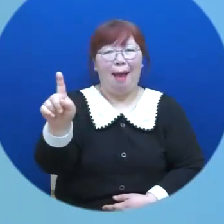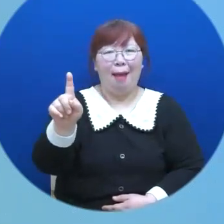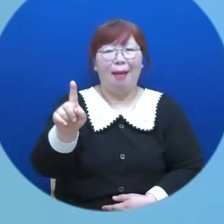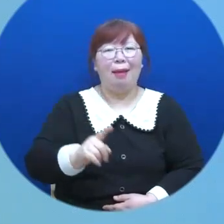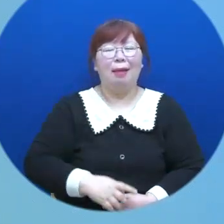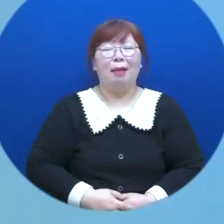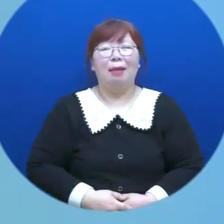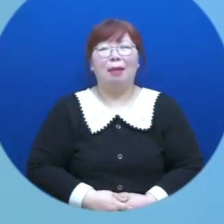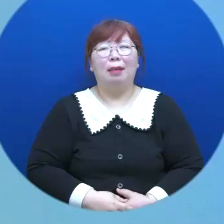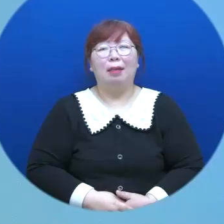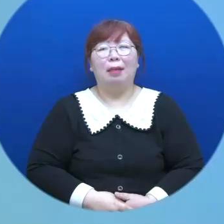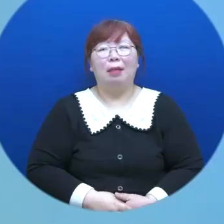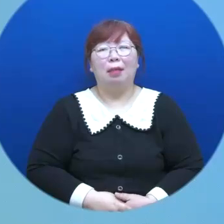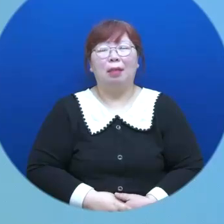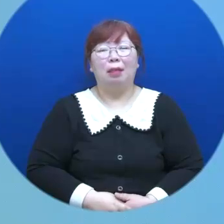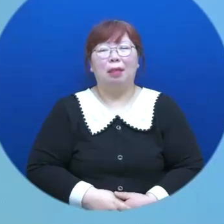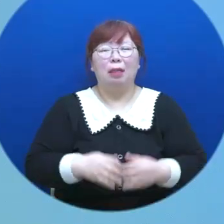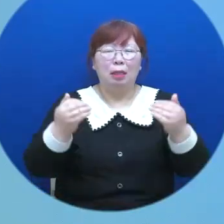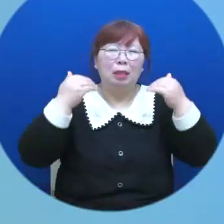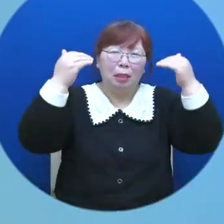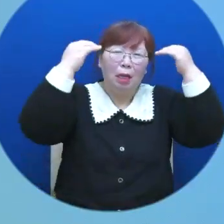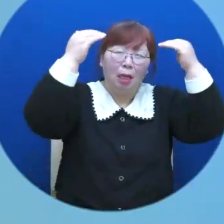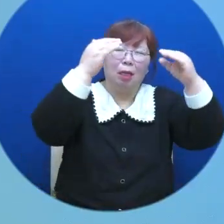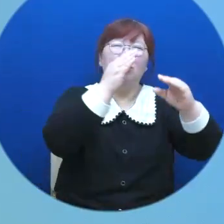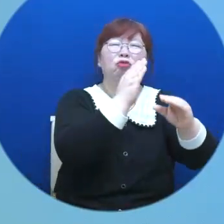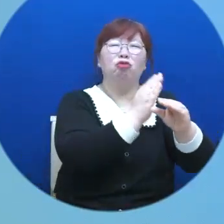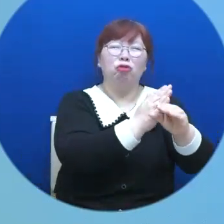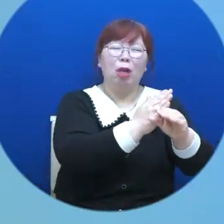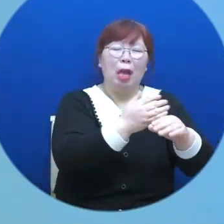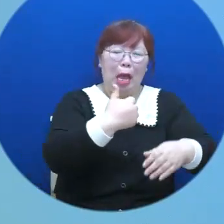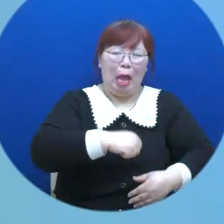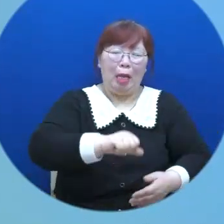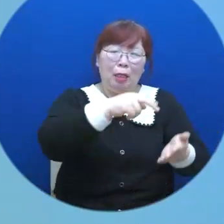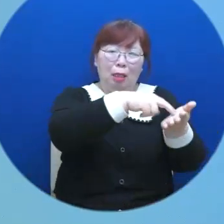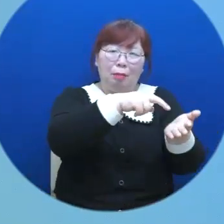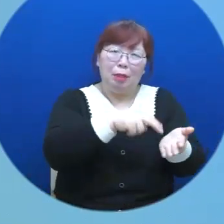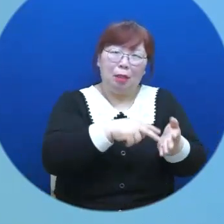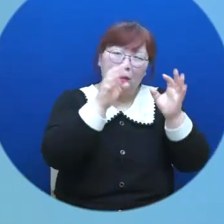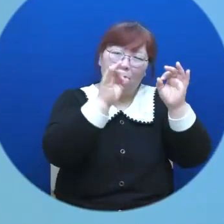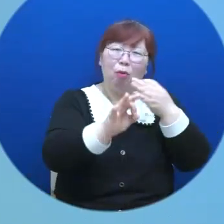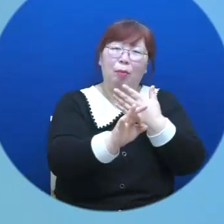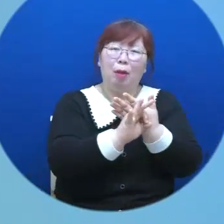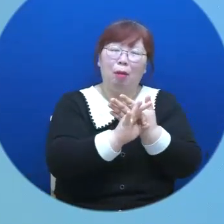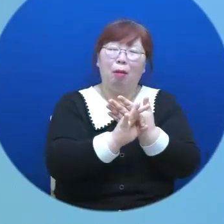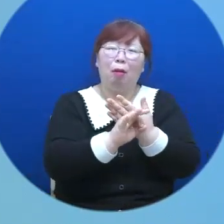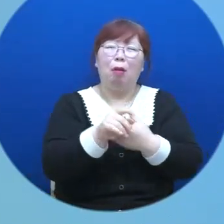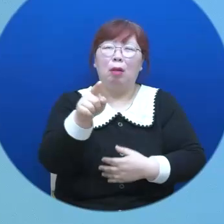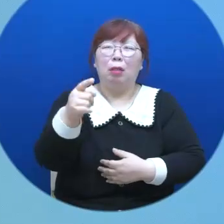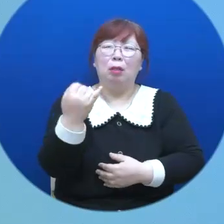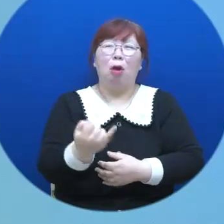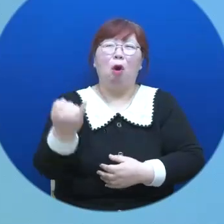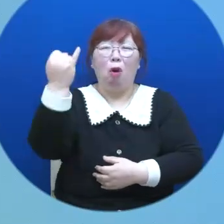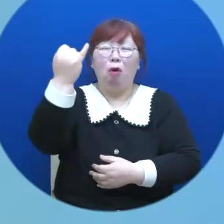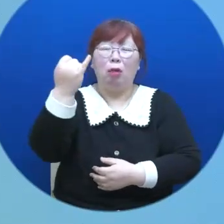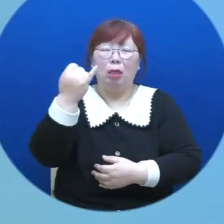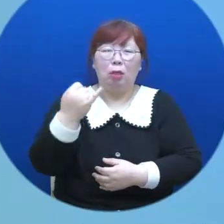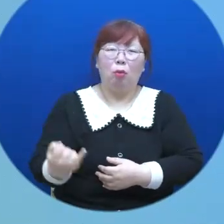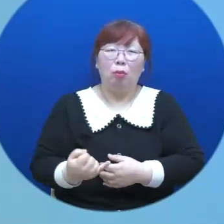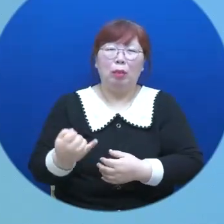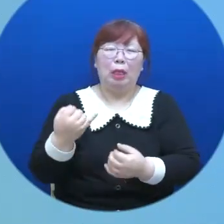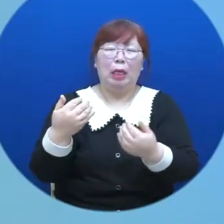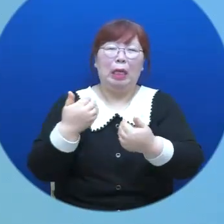성장하면서 엄마와 다른 여자 라헬과의 관계 알았을까? 몰랐을까?